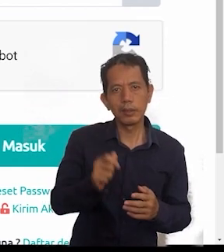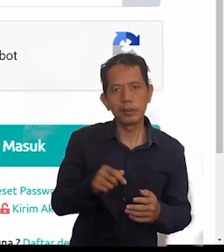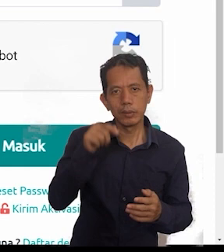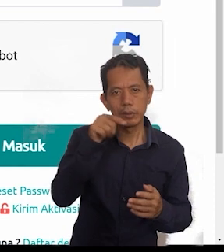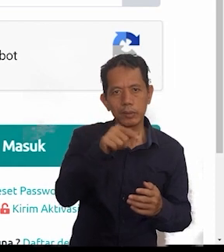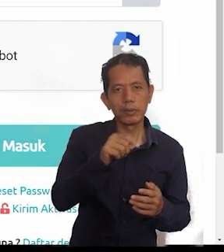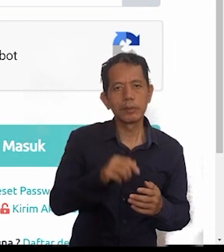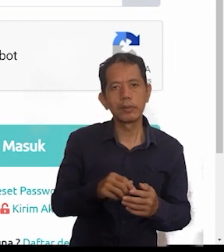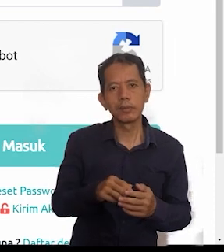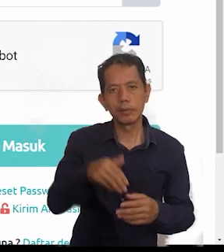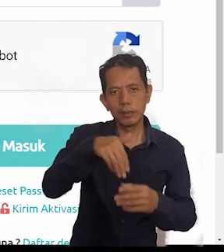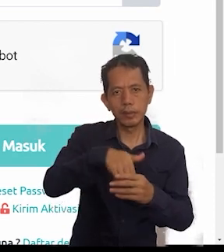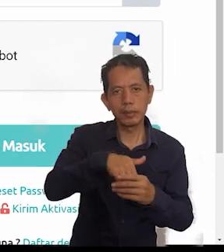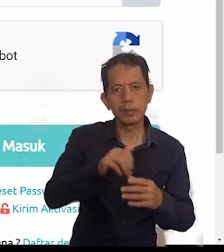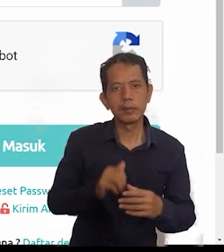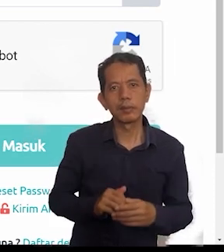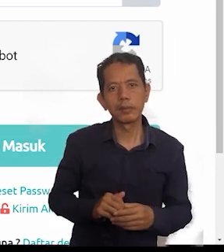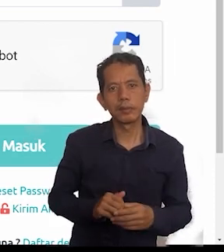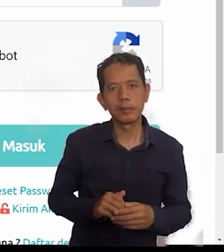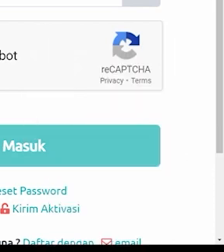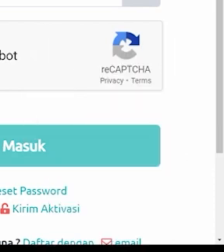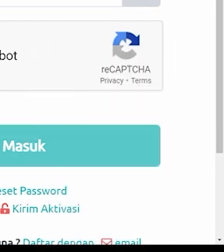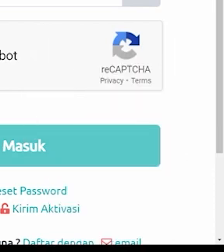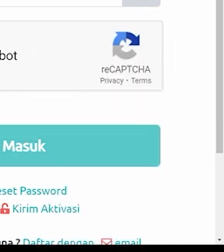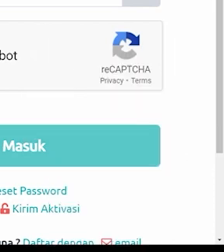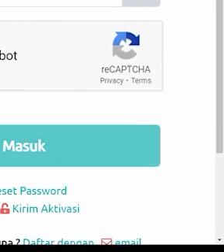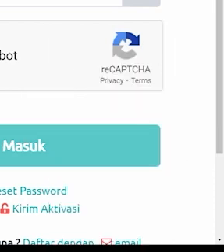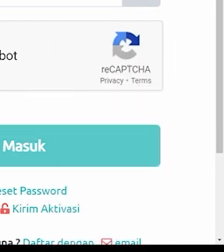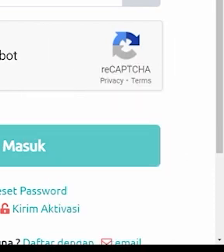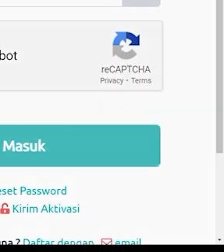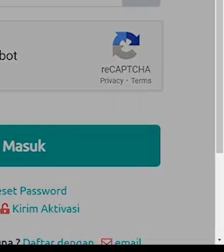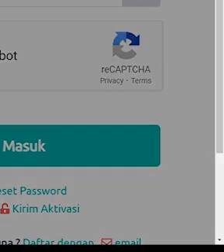Lalu klik tombol masuk.